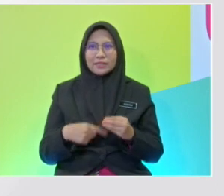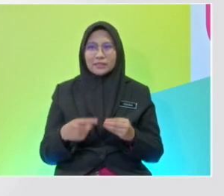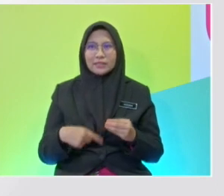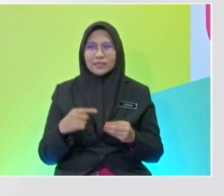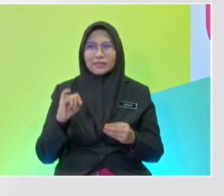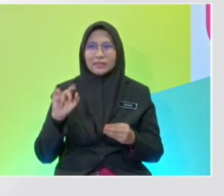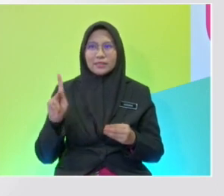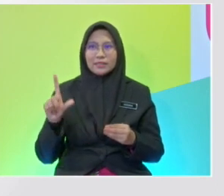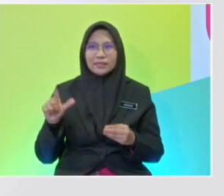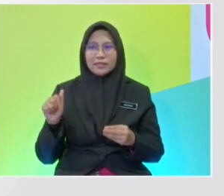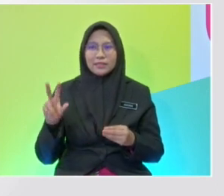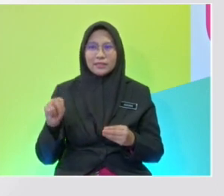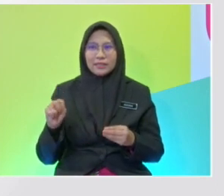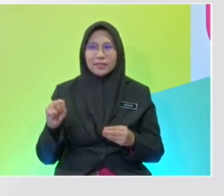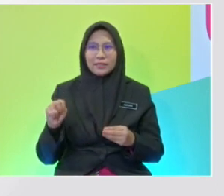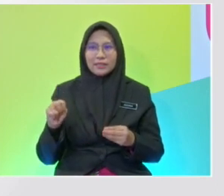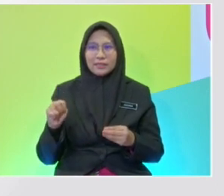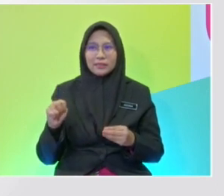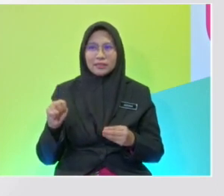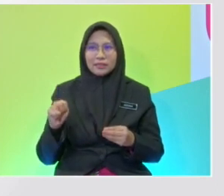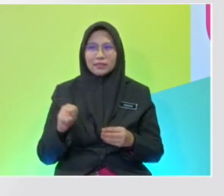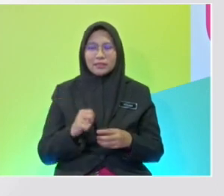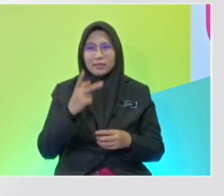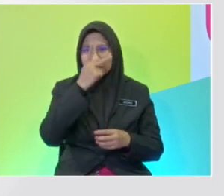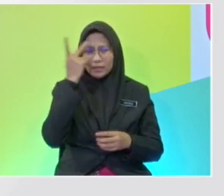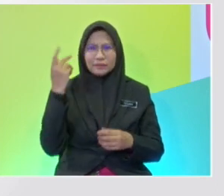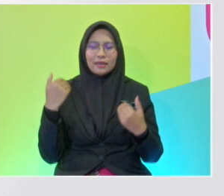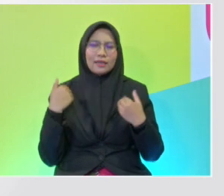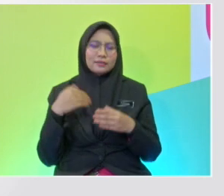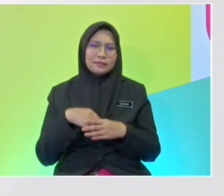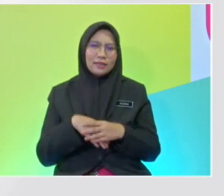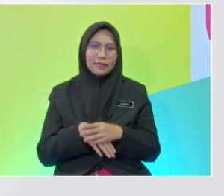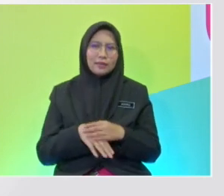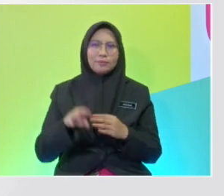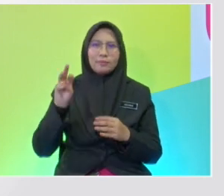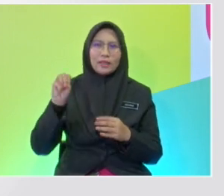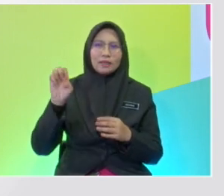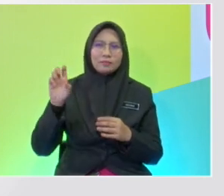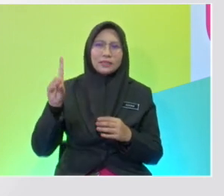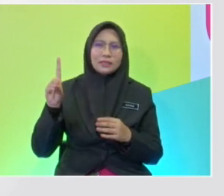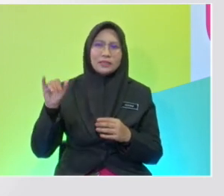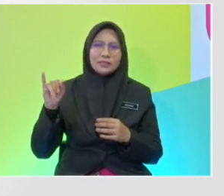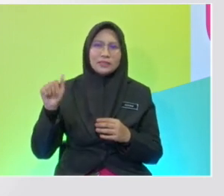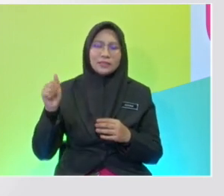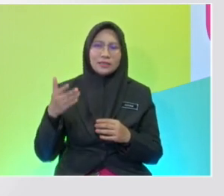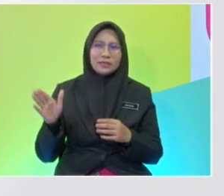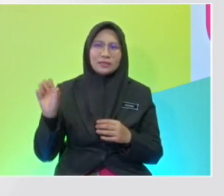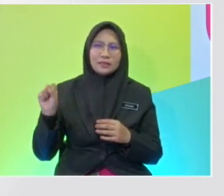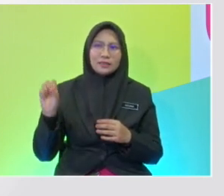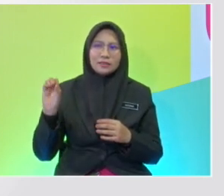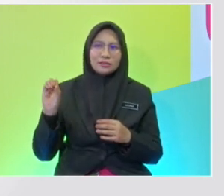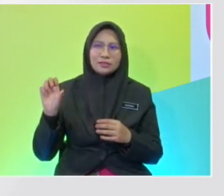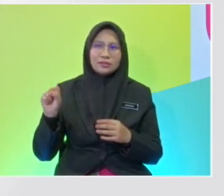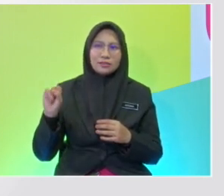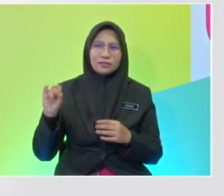rata-rata semua orang tahu media sosial Oke untuk kenal 3